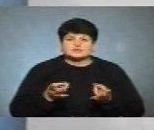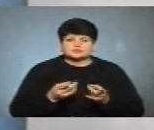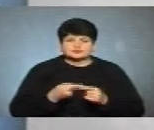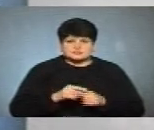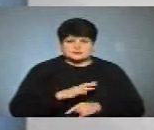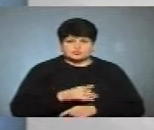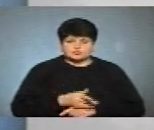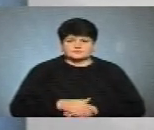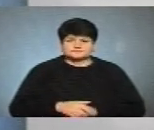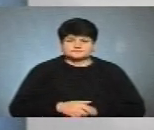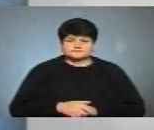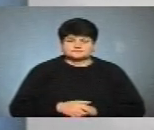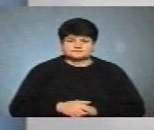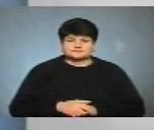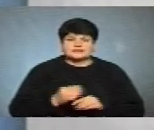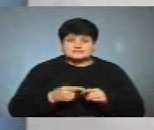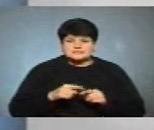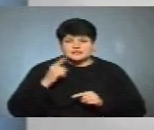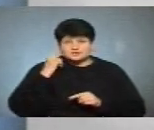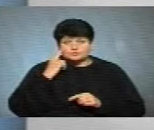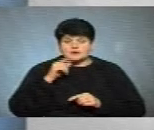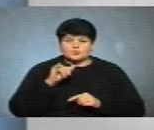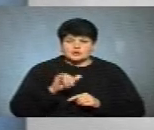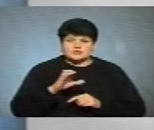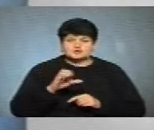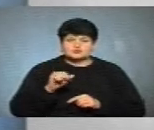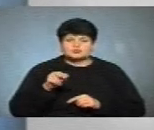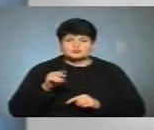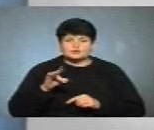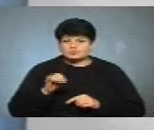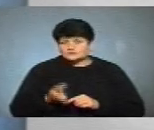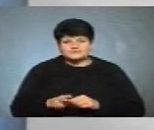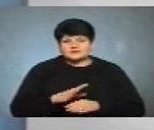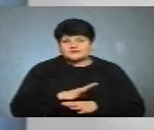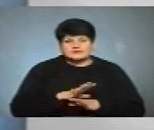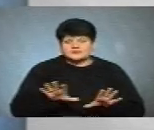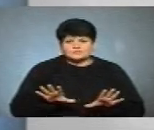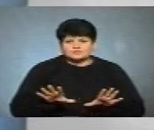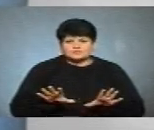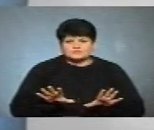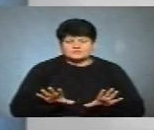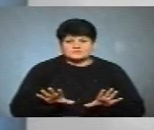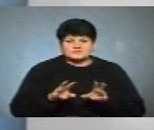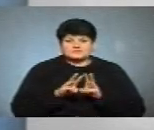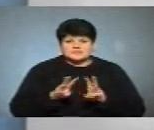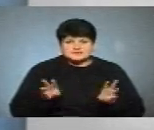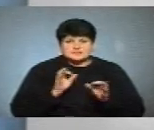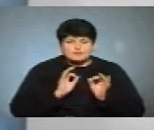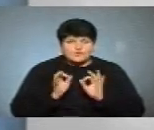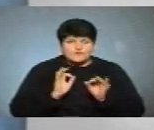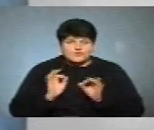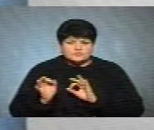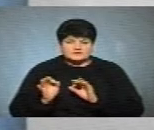було? Це думка Уляни Супрун. Я не буду в ефірі міністра обговорювати, чи